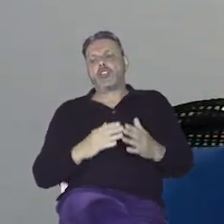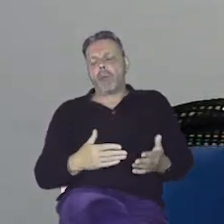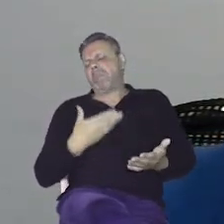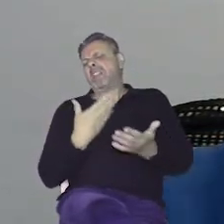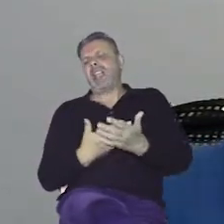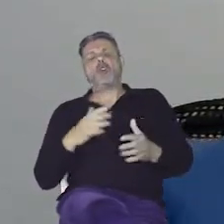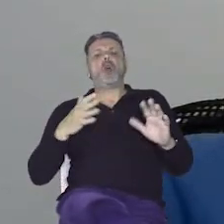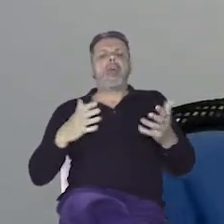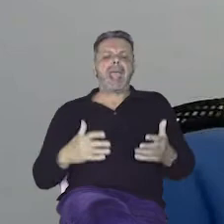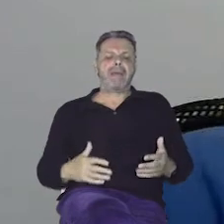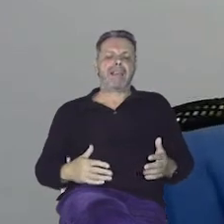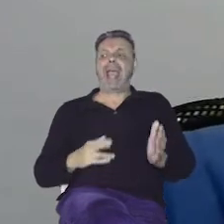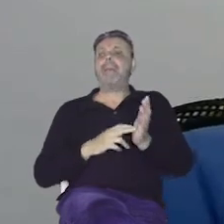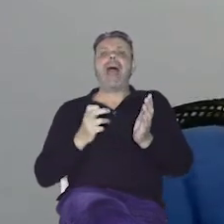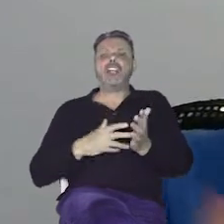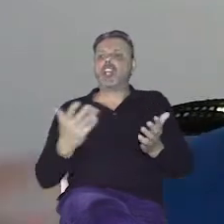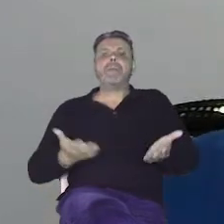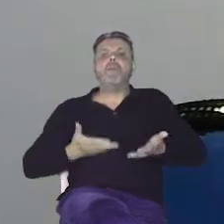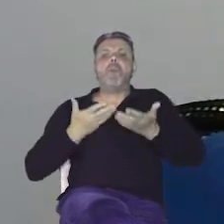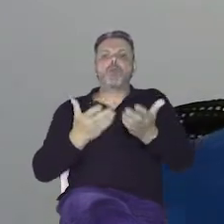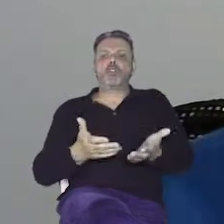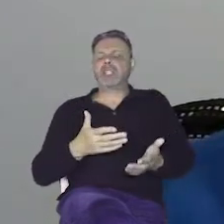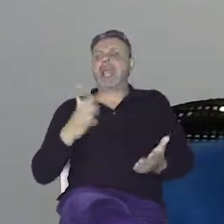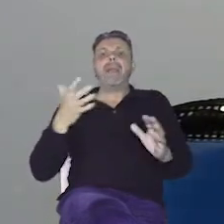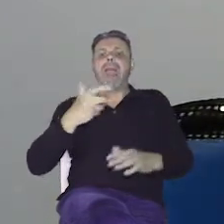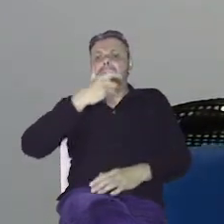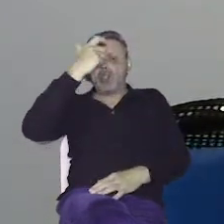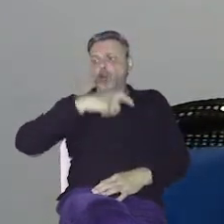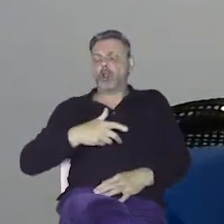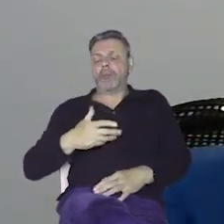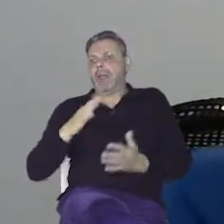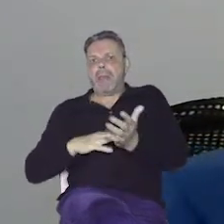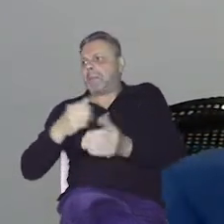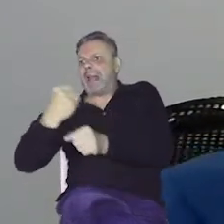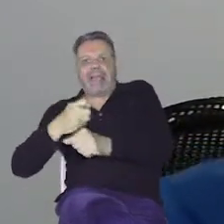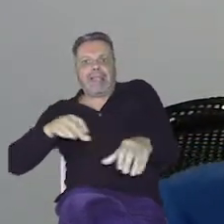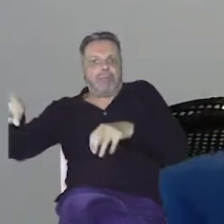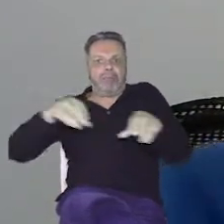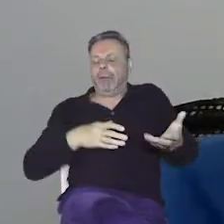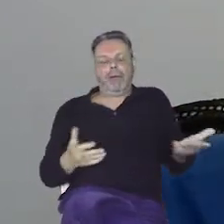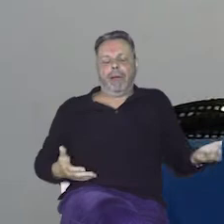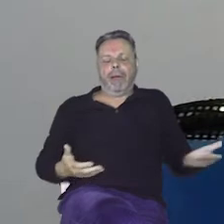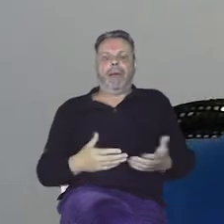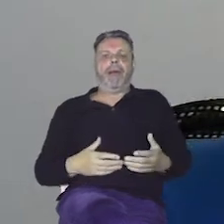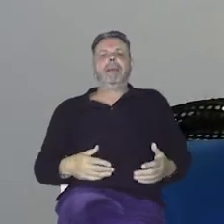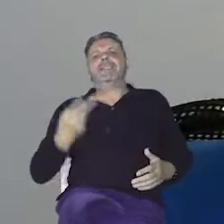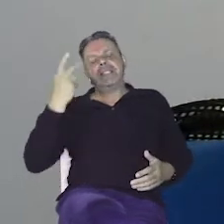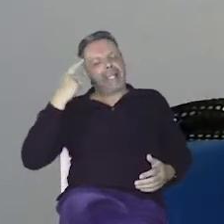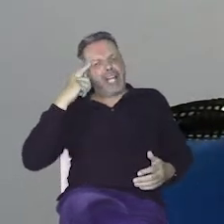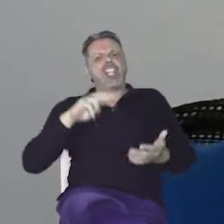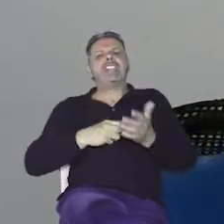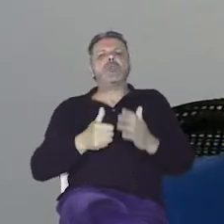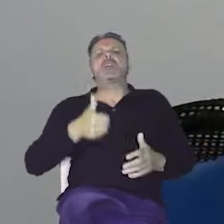mu načina koji pružiti, ili nemate osoblje, vi radite. Prema tome, institucija je jedini oblik